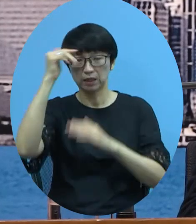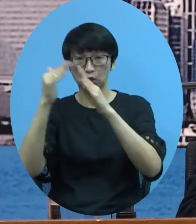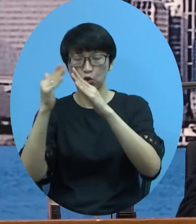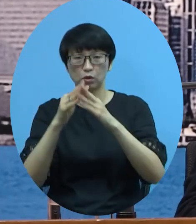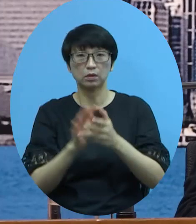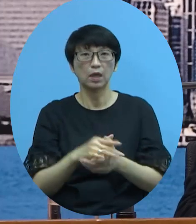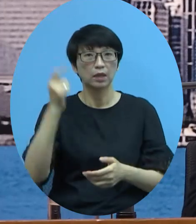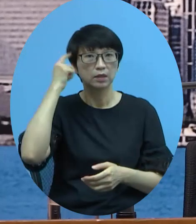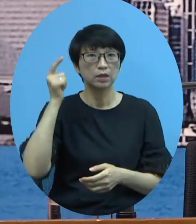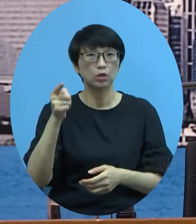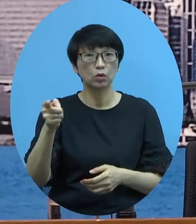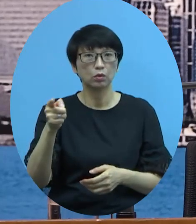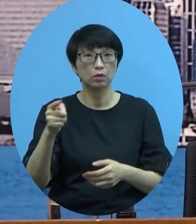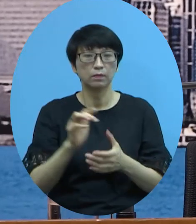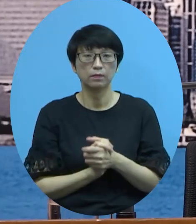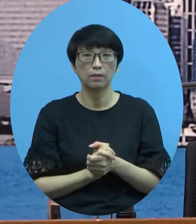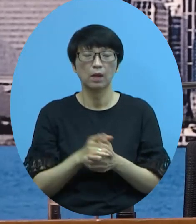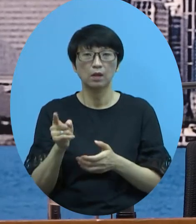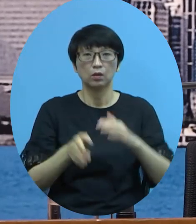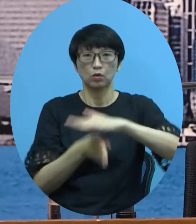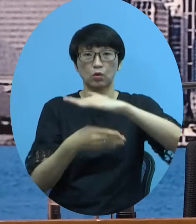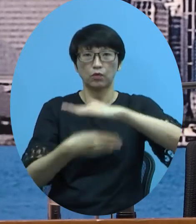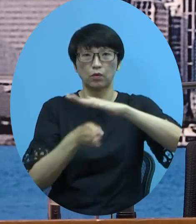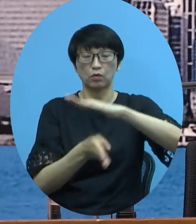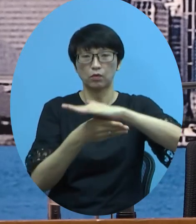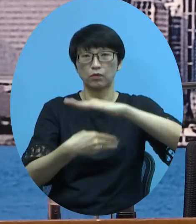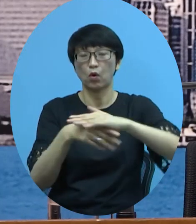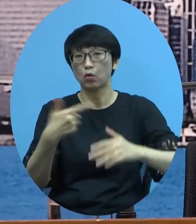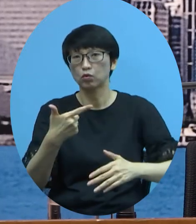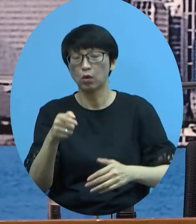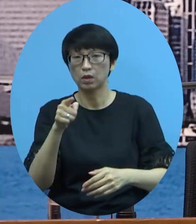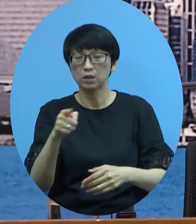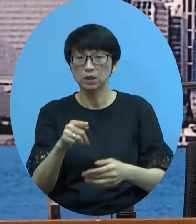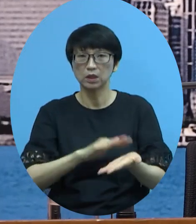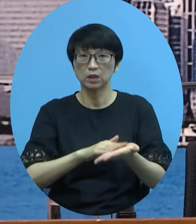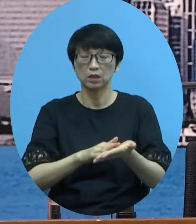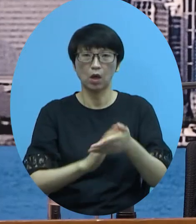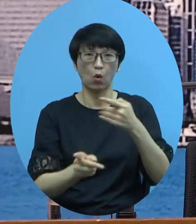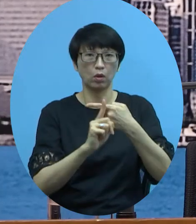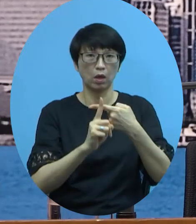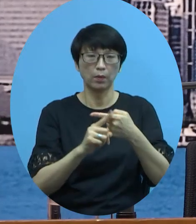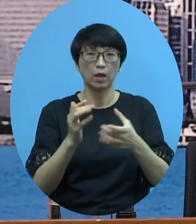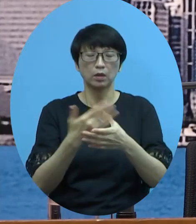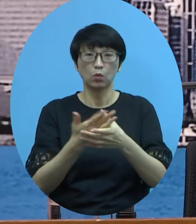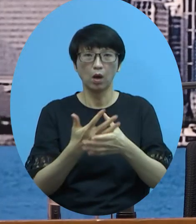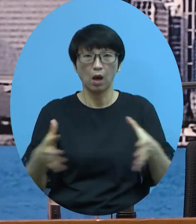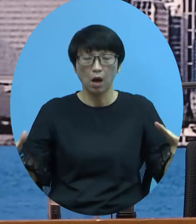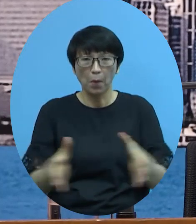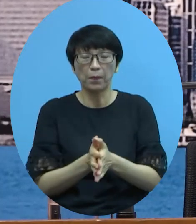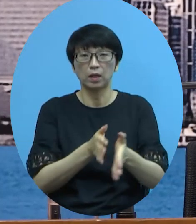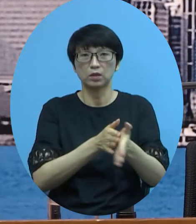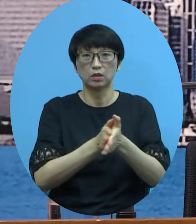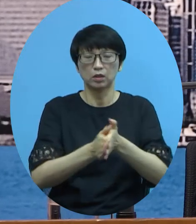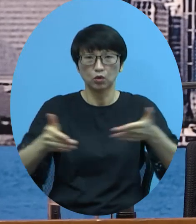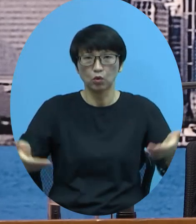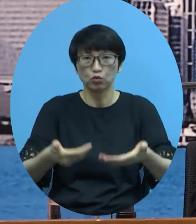知道即是現在好像越來越多劏房的 case 啦，其實這樣這些個案其實是不是會很危險呢？因為其實很多都是共用的設施啦，咁樣係咪一户